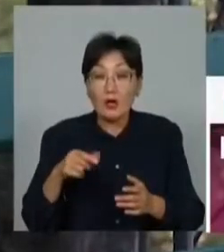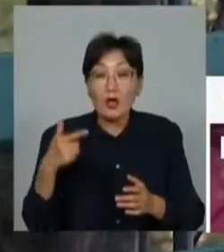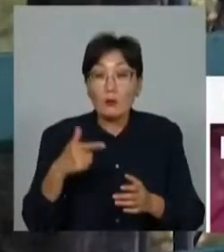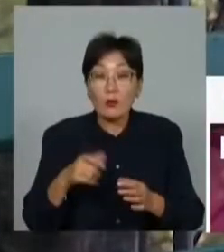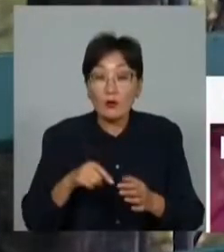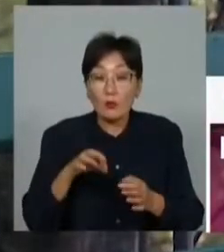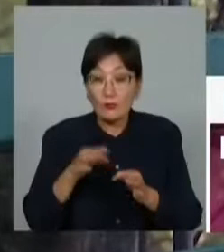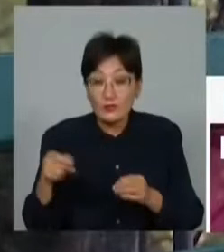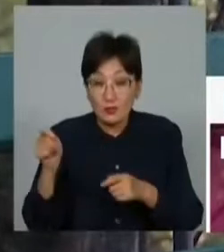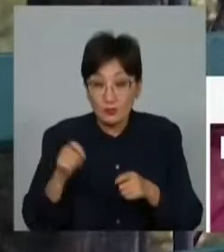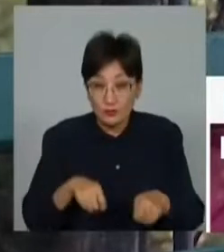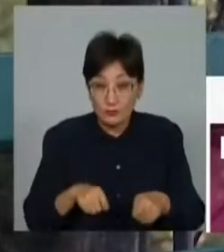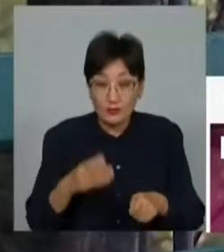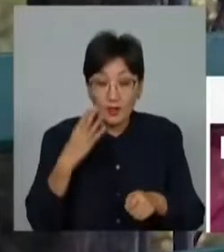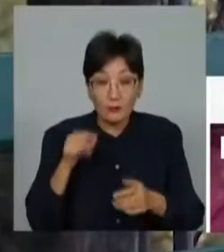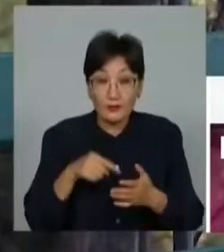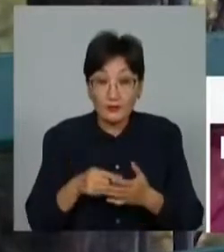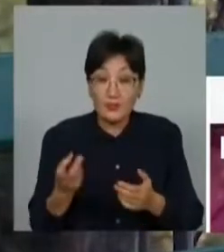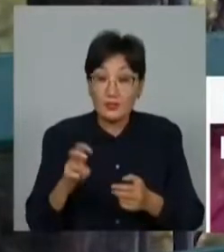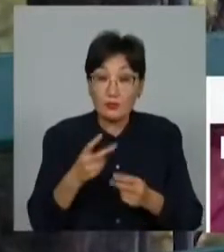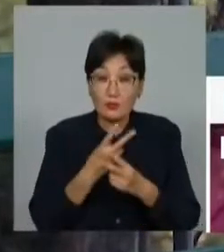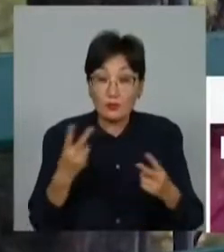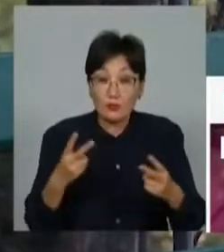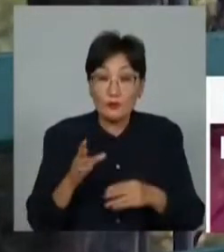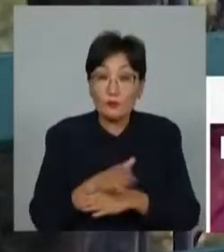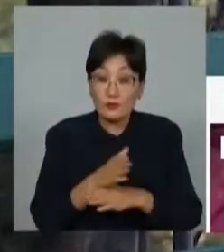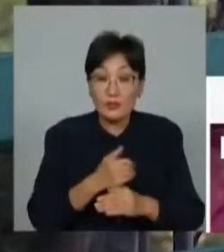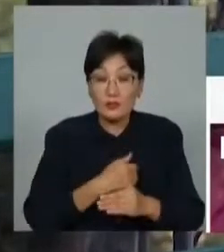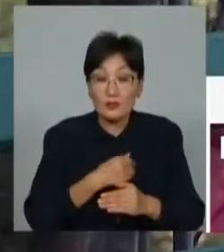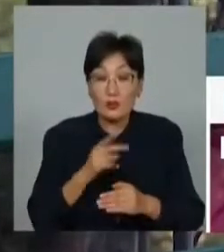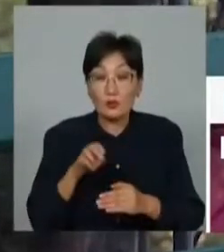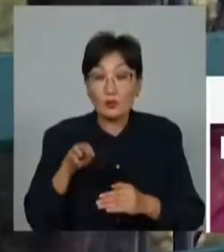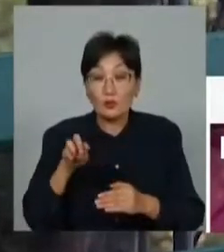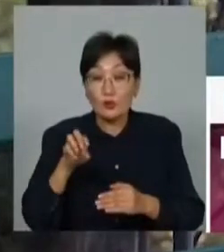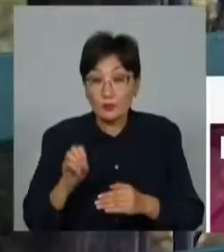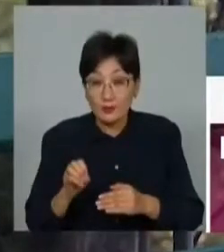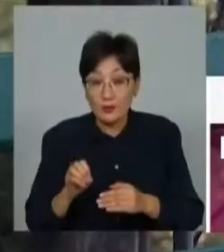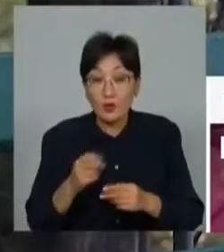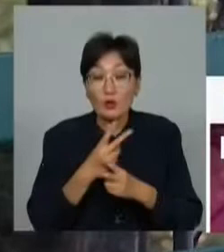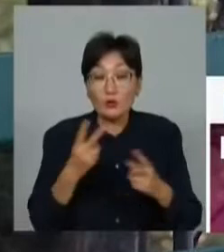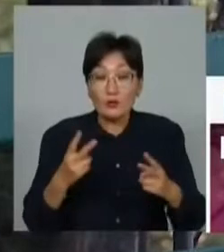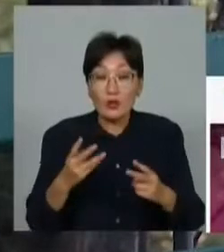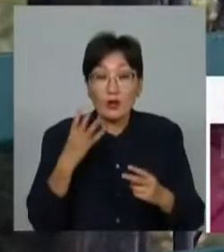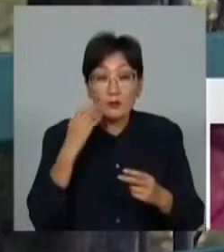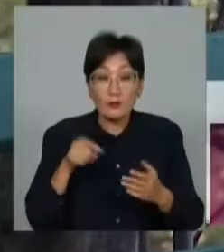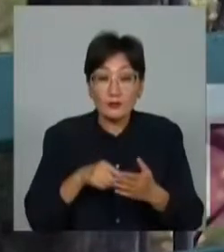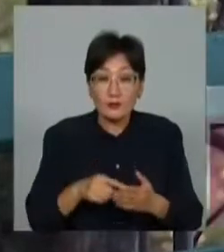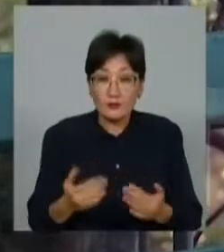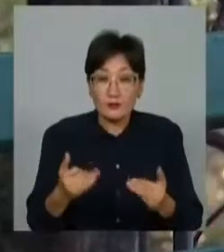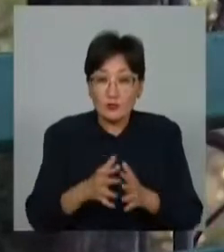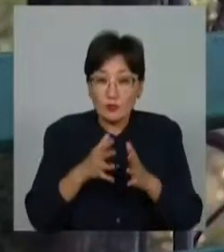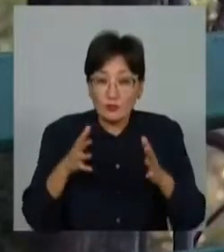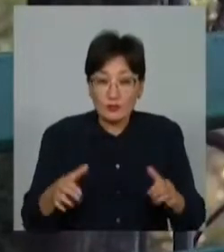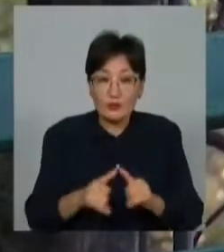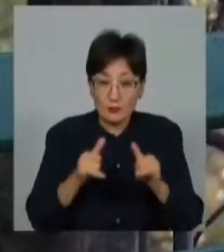Алматыға келдік, осындай бір көрейік, қыдырайық. Көктөбені көріп жатырмыз, Алматы үлкейген, бұрынғыстан қатты үлкейген,